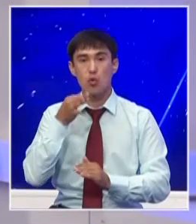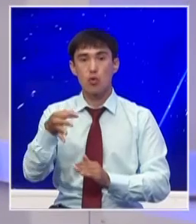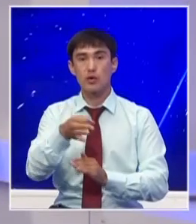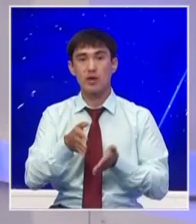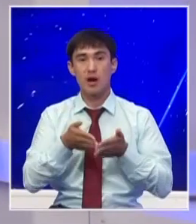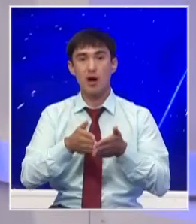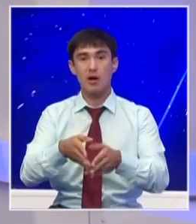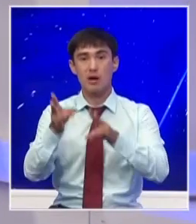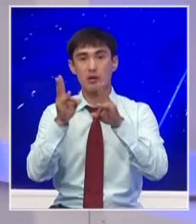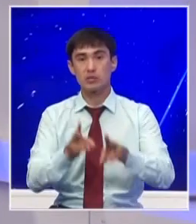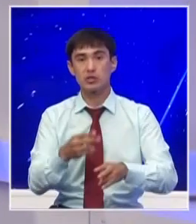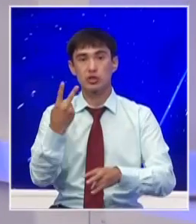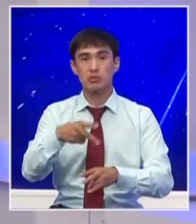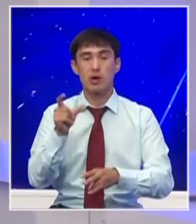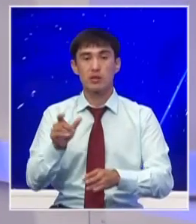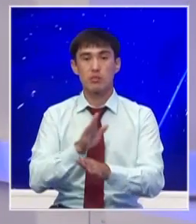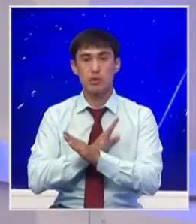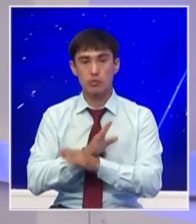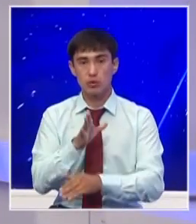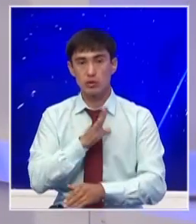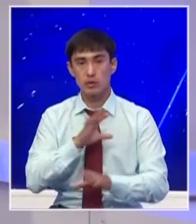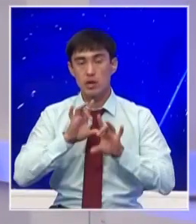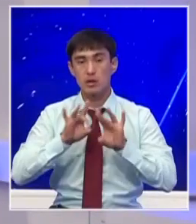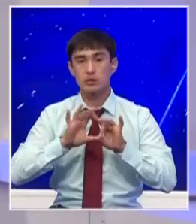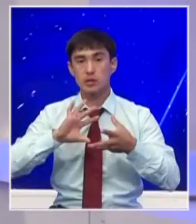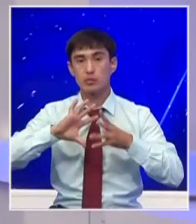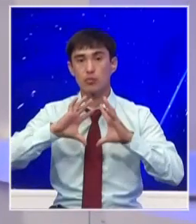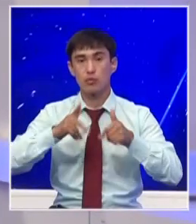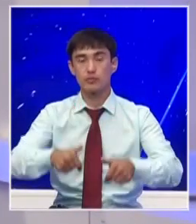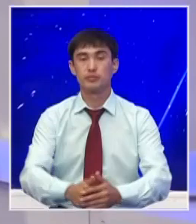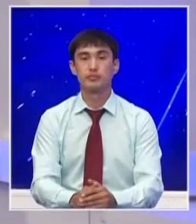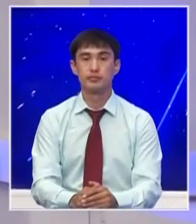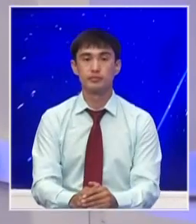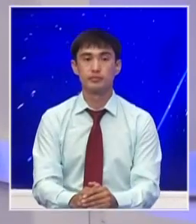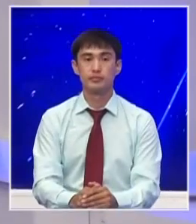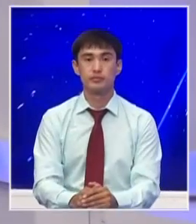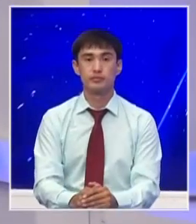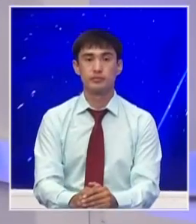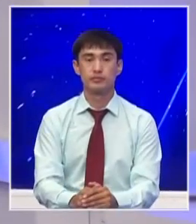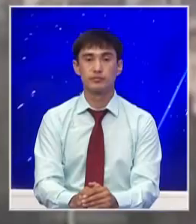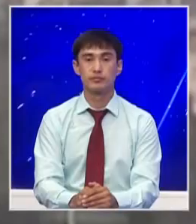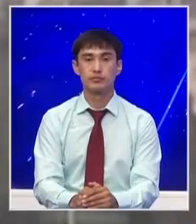қайық апатқа ұшырап 20 адам мерт болды. Кезек жаһан жаңалықтарында.